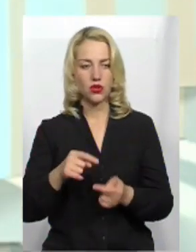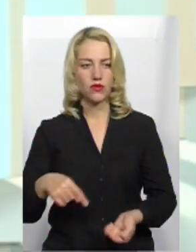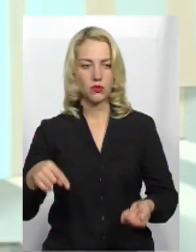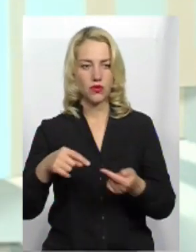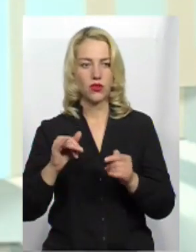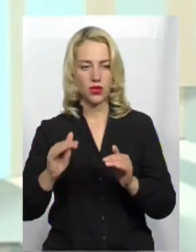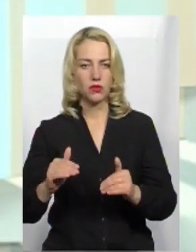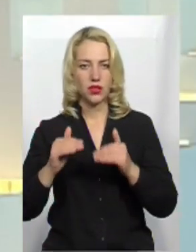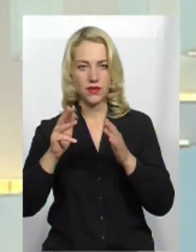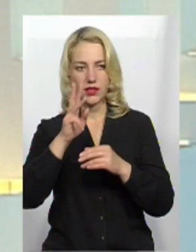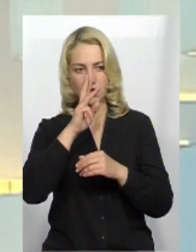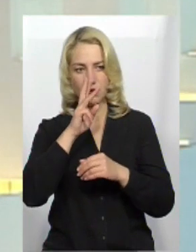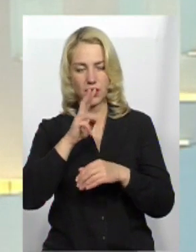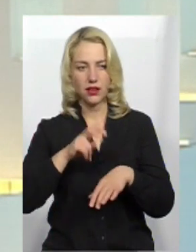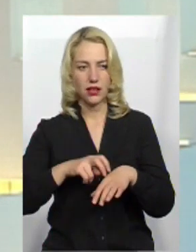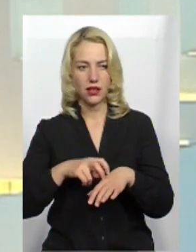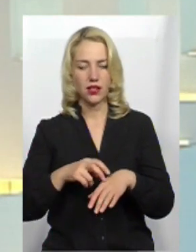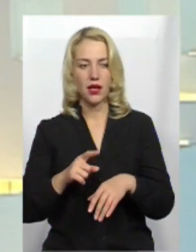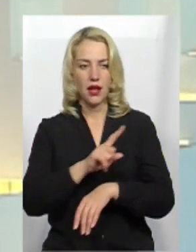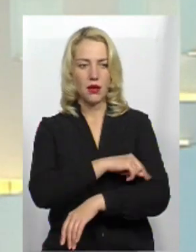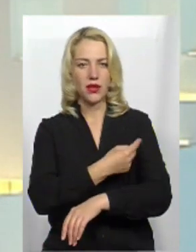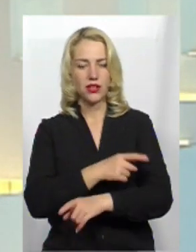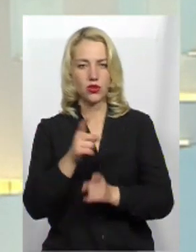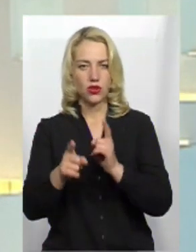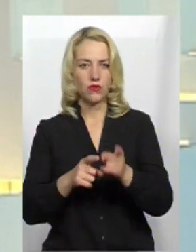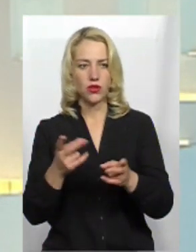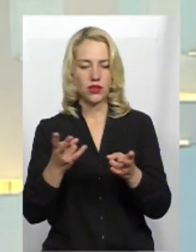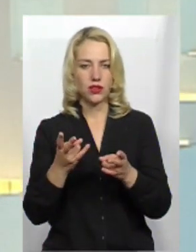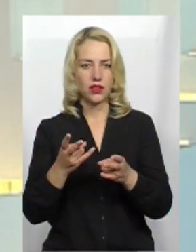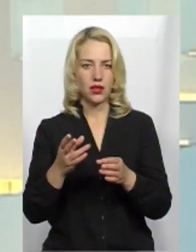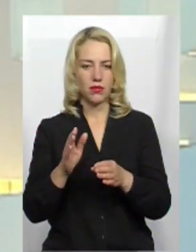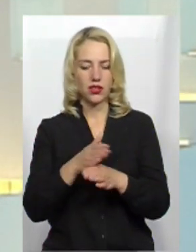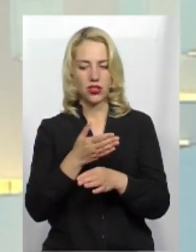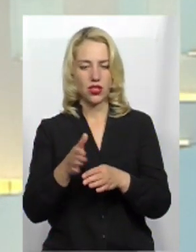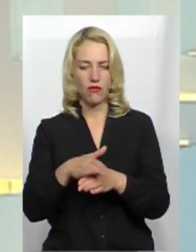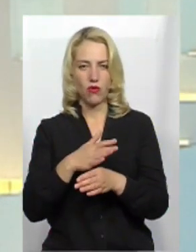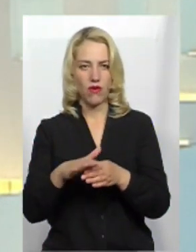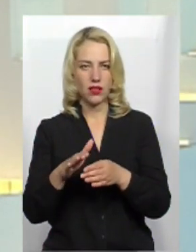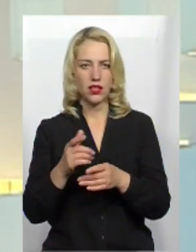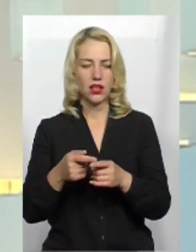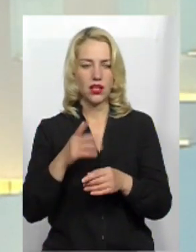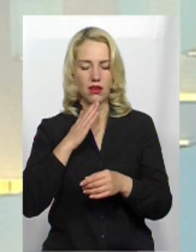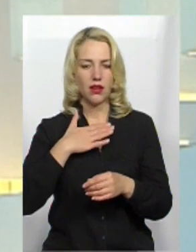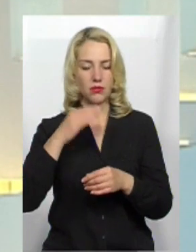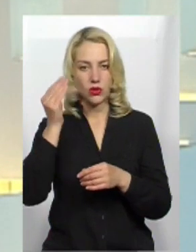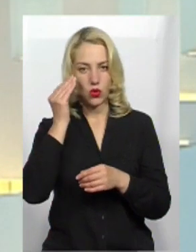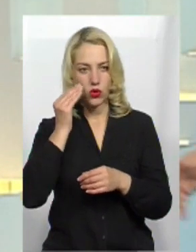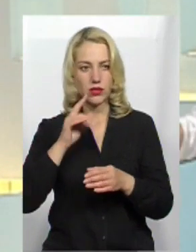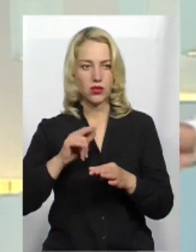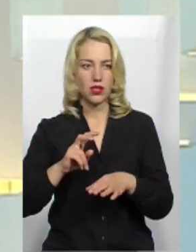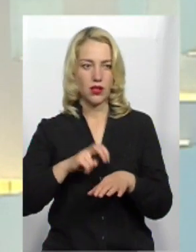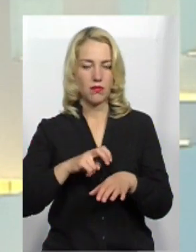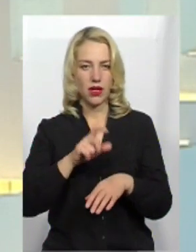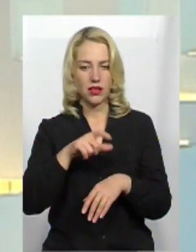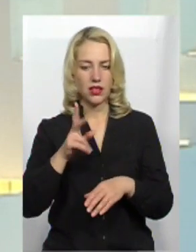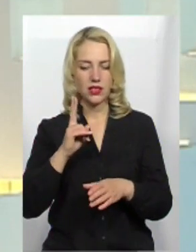і підніметься зарплата в лікарів? Буквально речення. Медичну реформу треба шліфувати, на мій розсуд і на розсуд